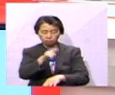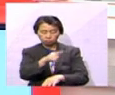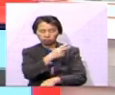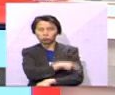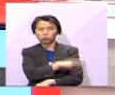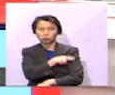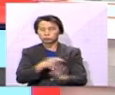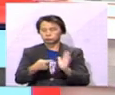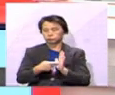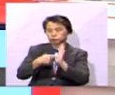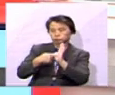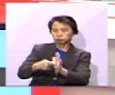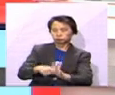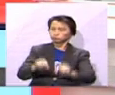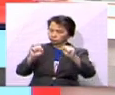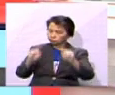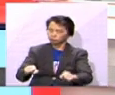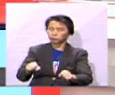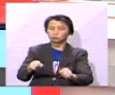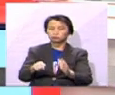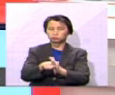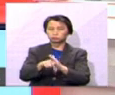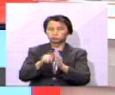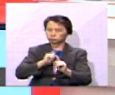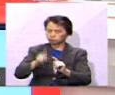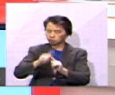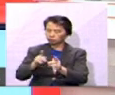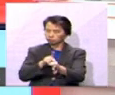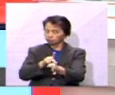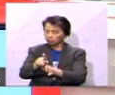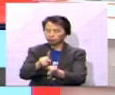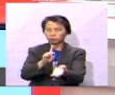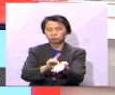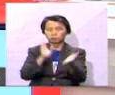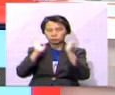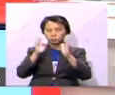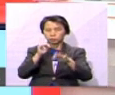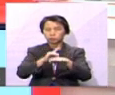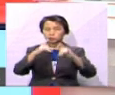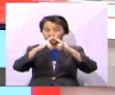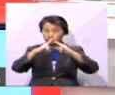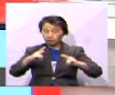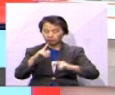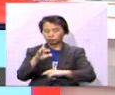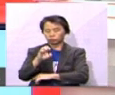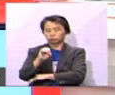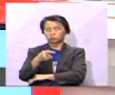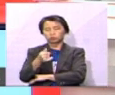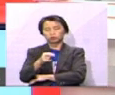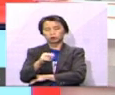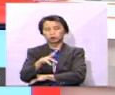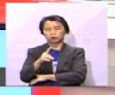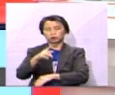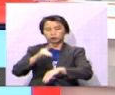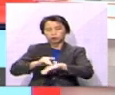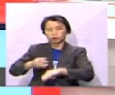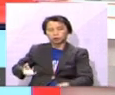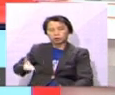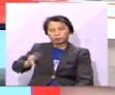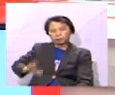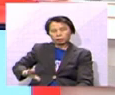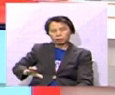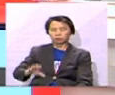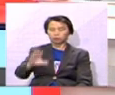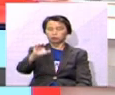jugalah menonjolkan lagi keupayaan tim pakar perubatan Malaysia di kamp pelarian Rohingya di Cox Bazar, Bangladesh.